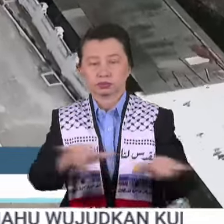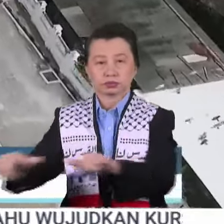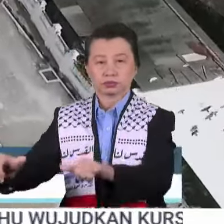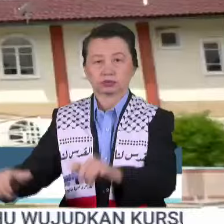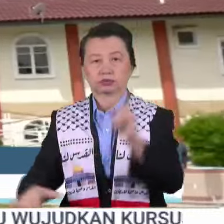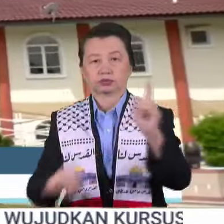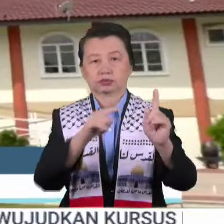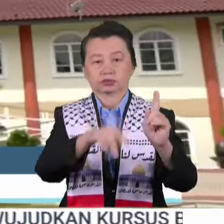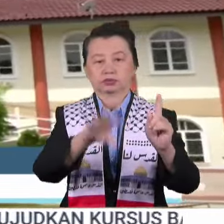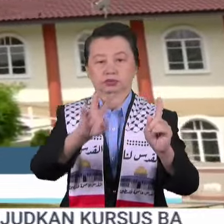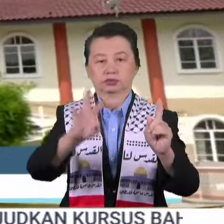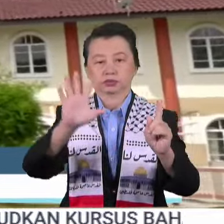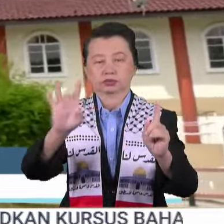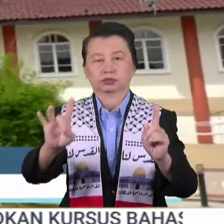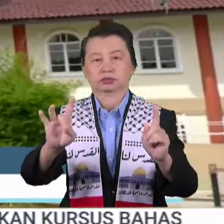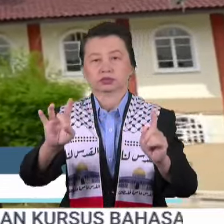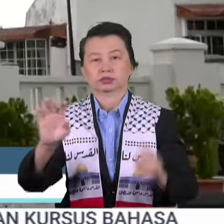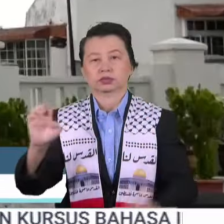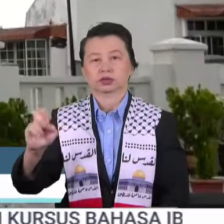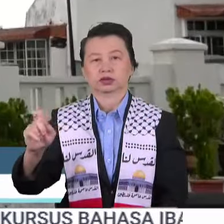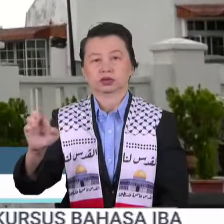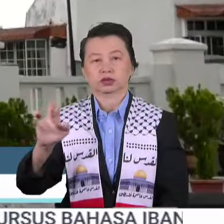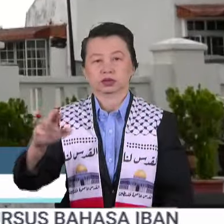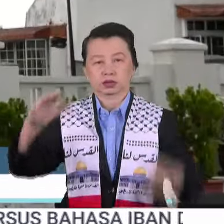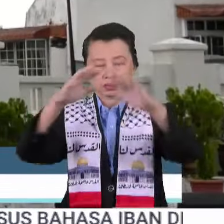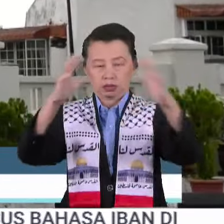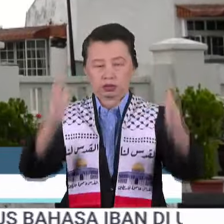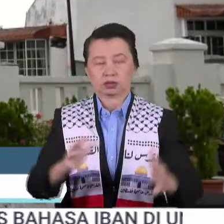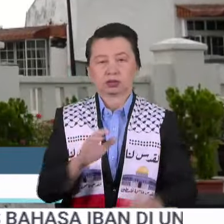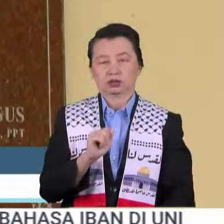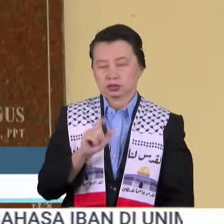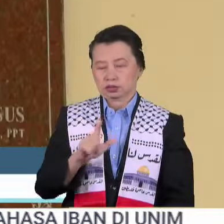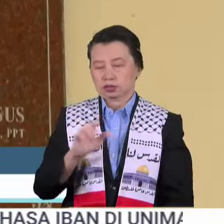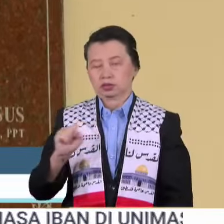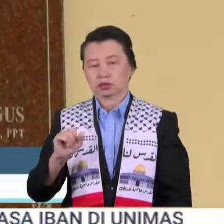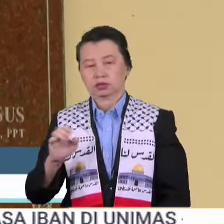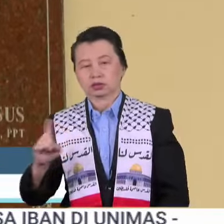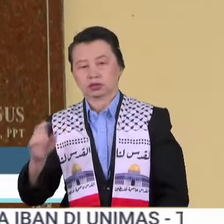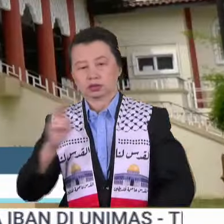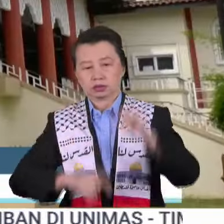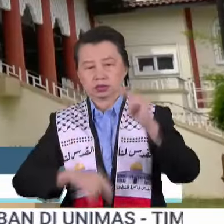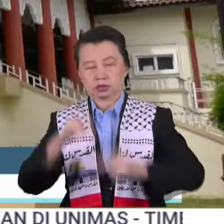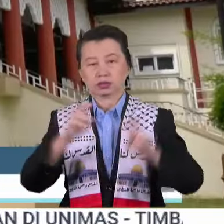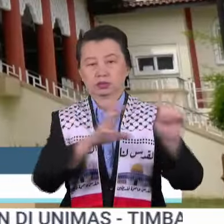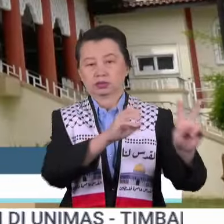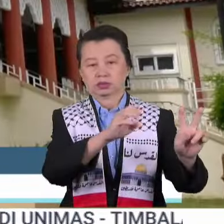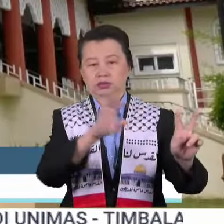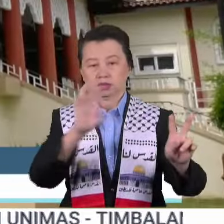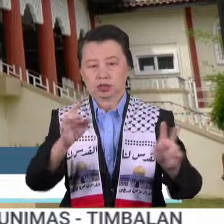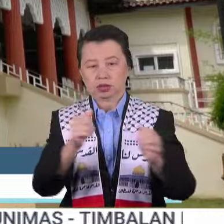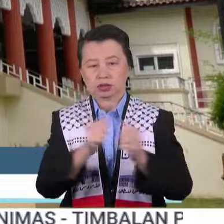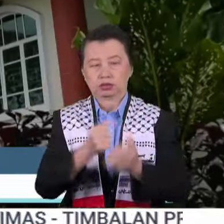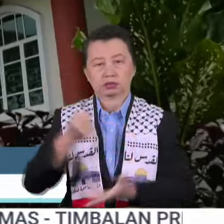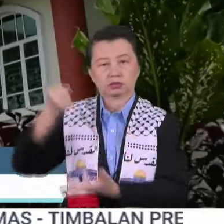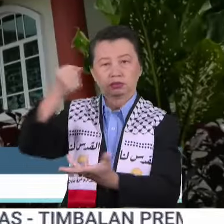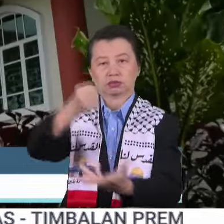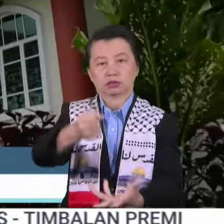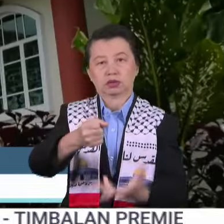Berkeluasan 1.78 ekar, Kompleks Al-Sa'dah dibina pada awal 2008 dengan